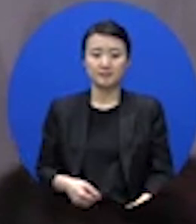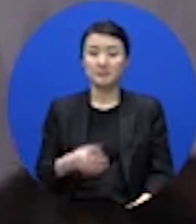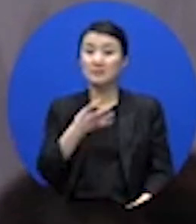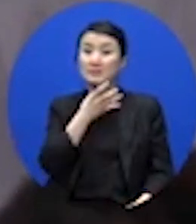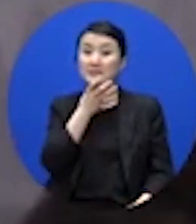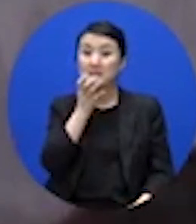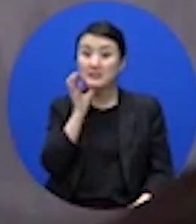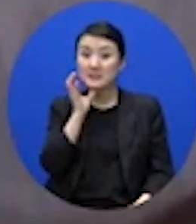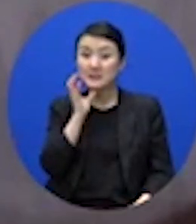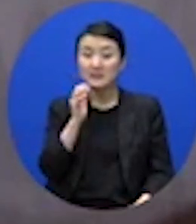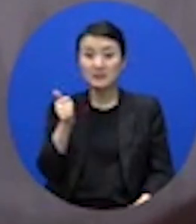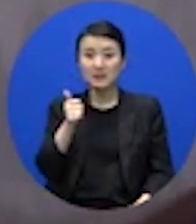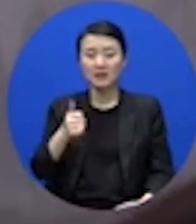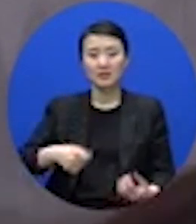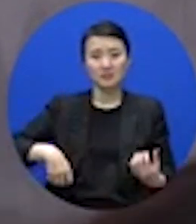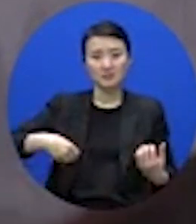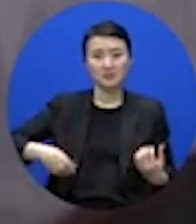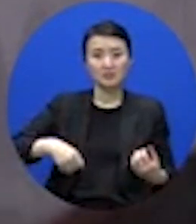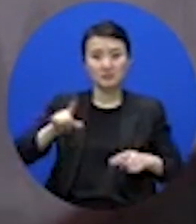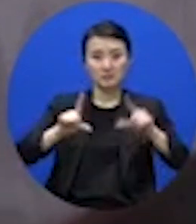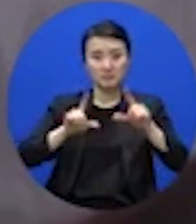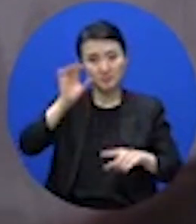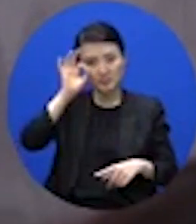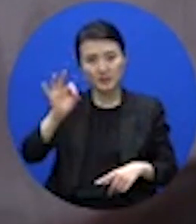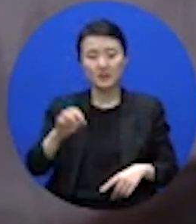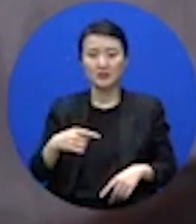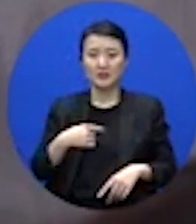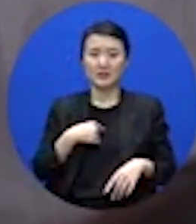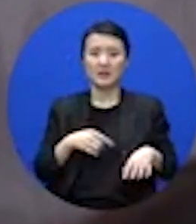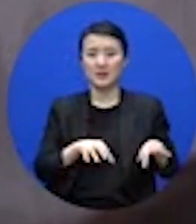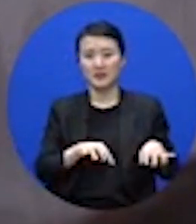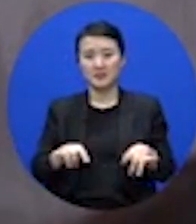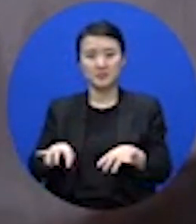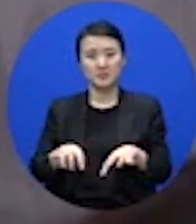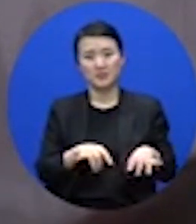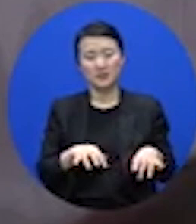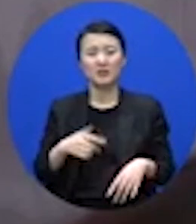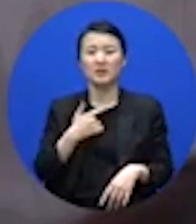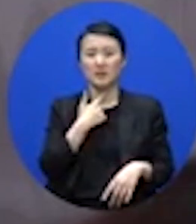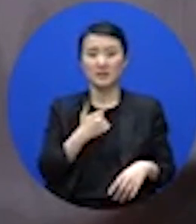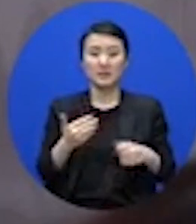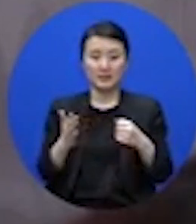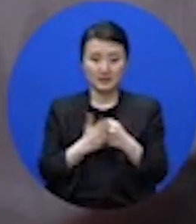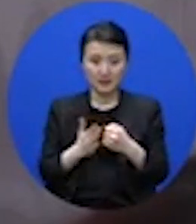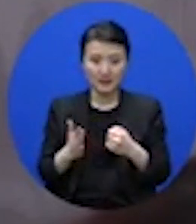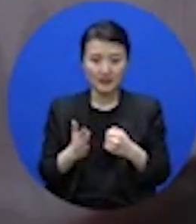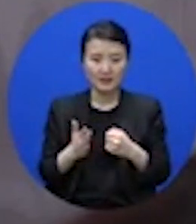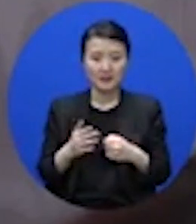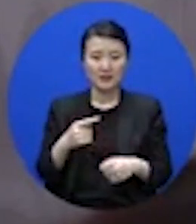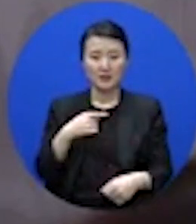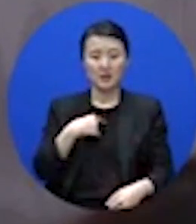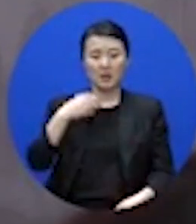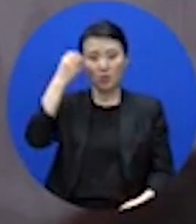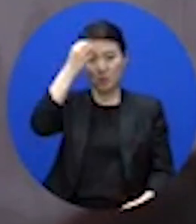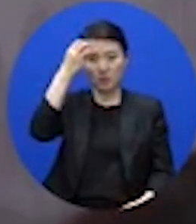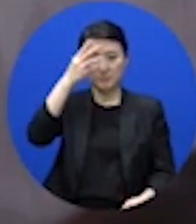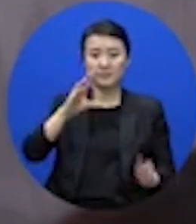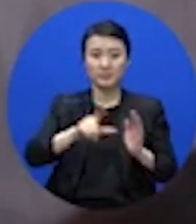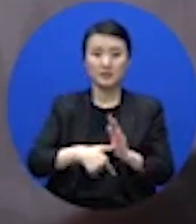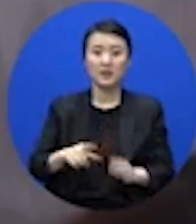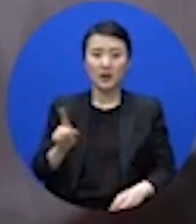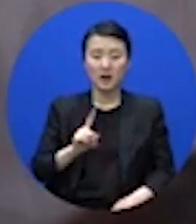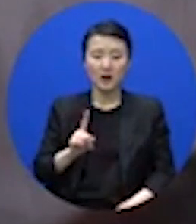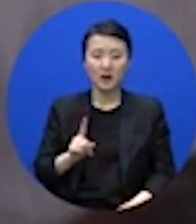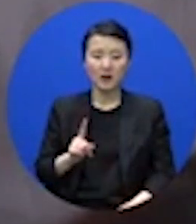노인이 기타 치는 노인이 저도 피아노를 쳐서 악명기를 매일 3,000번씩 고3 때는 그래서 제가